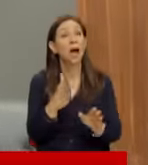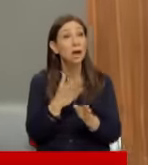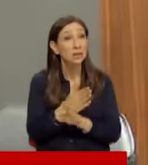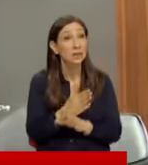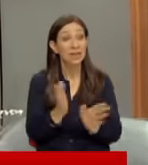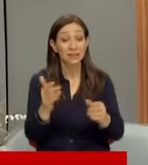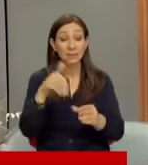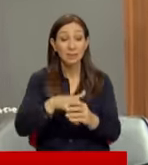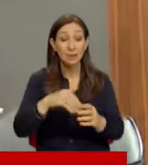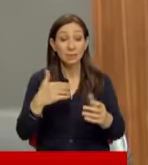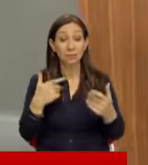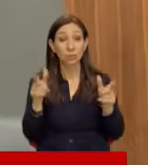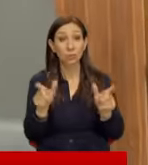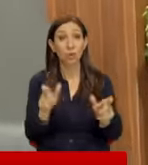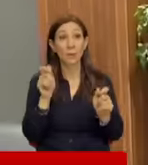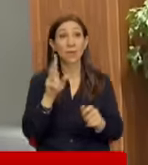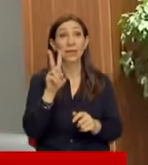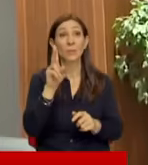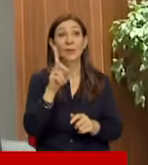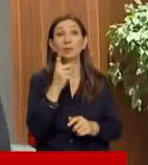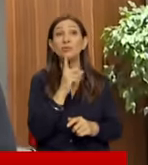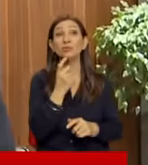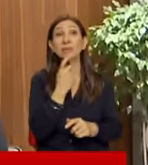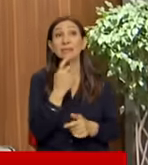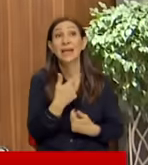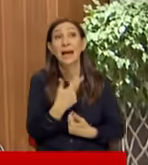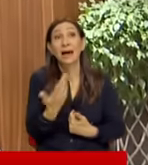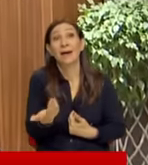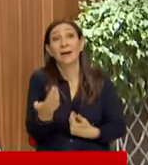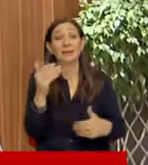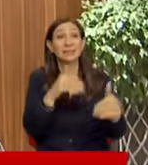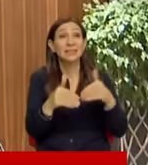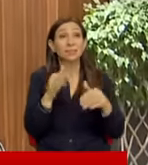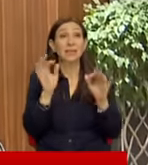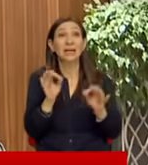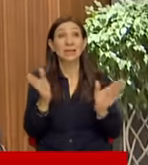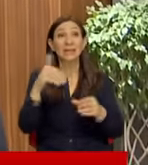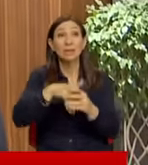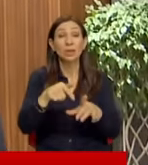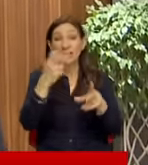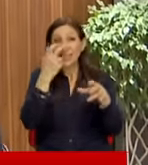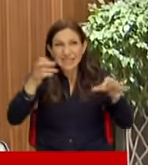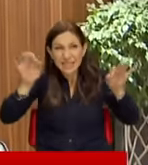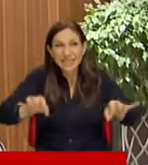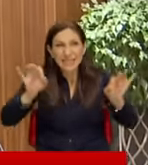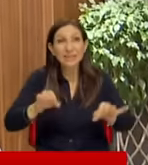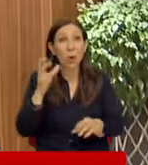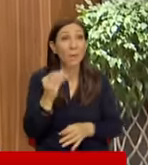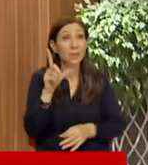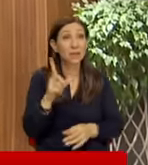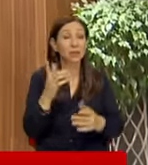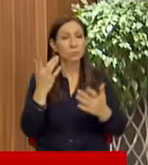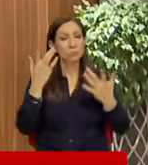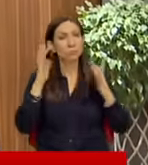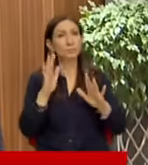aslında sandığa muhafızlık yapıyoruz 21. yüzyılda. Yani seçim illa sandıkta bu kadar titiz irdelenmeli mi?